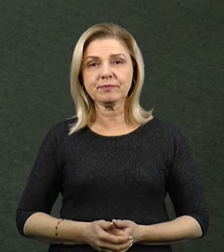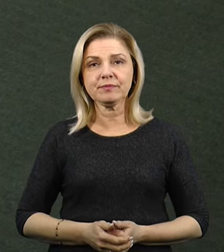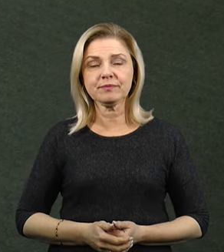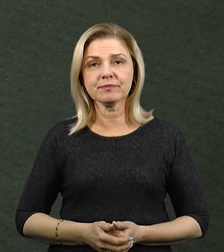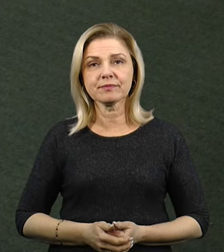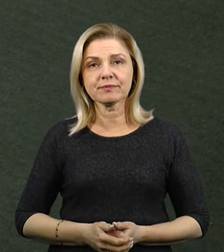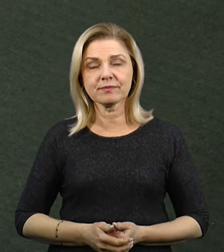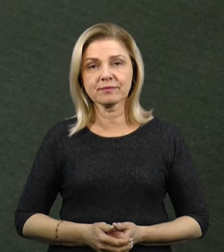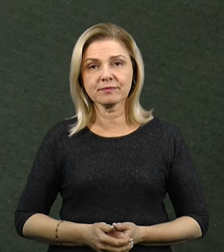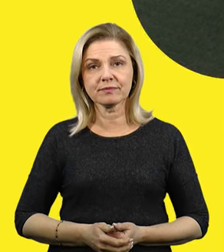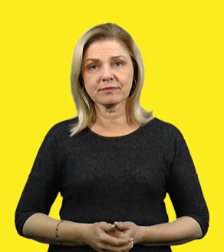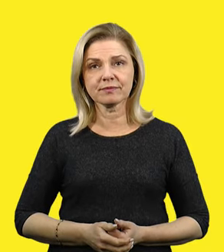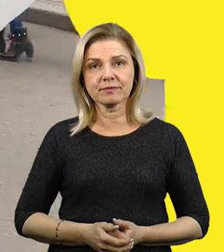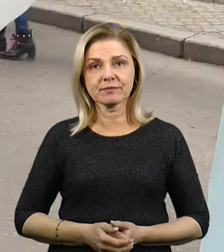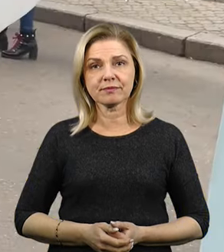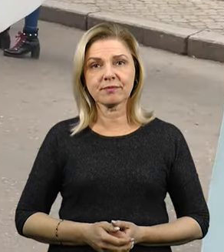миколаївщина